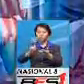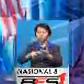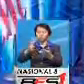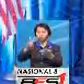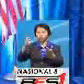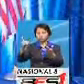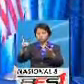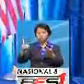Digital